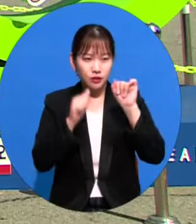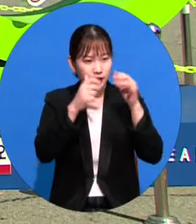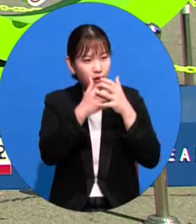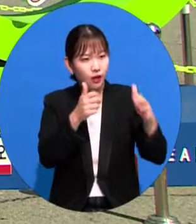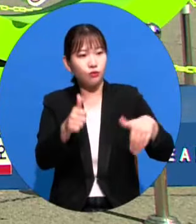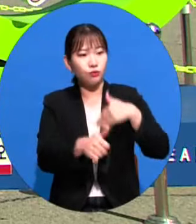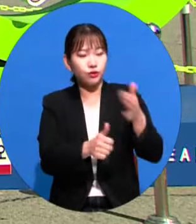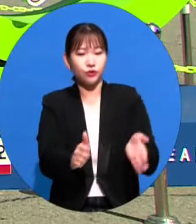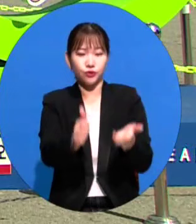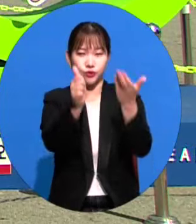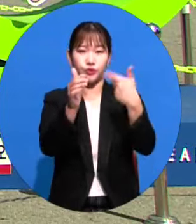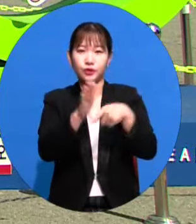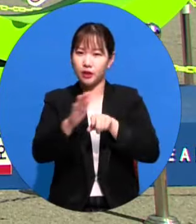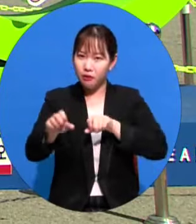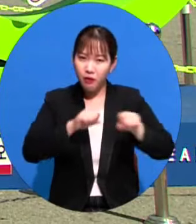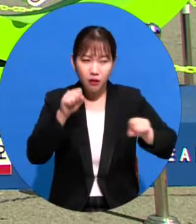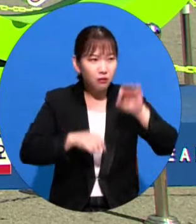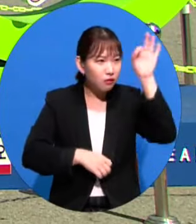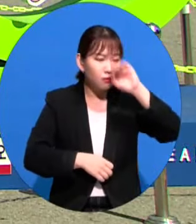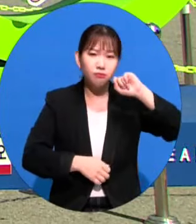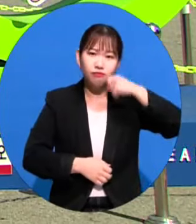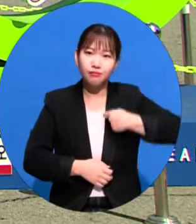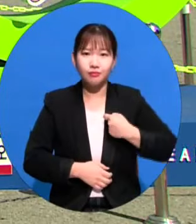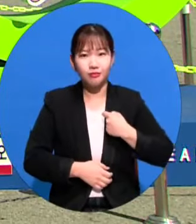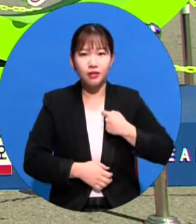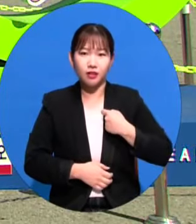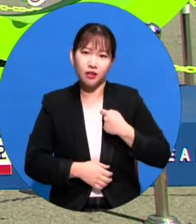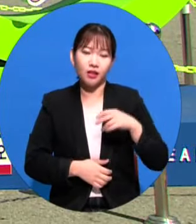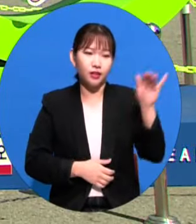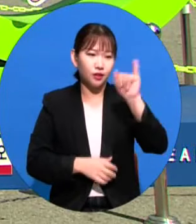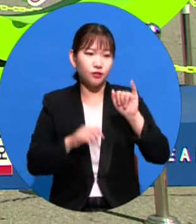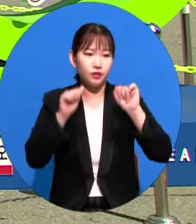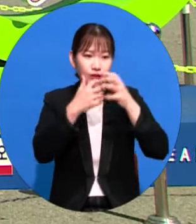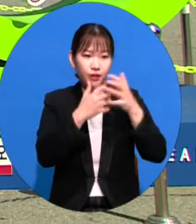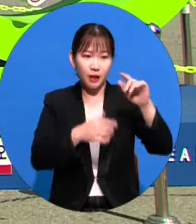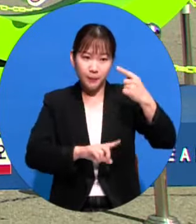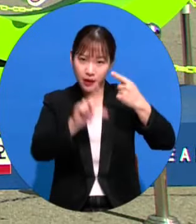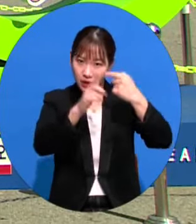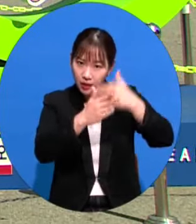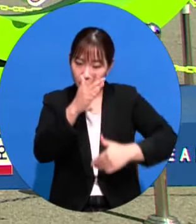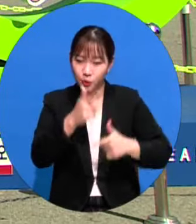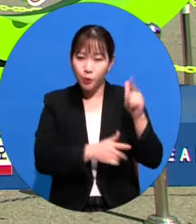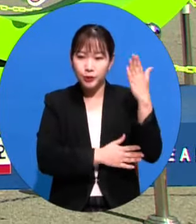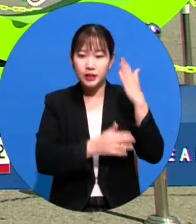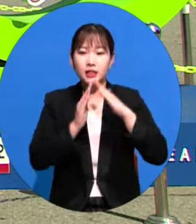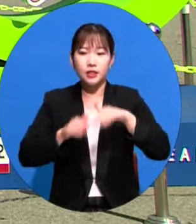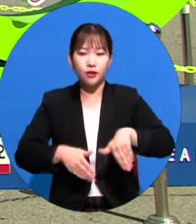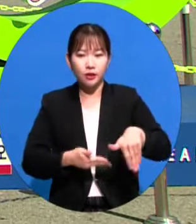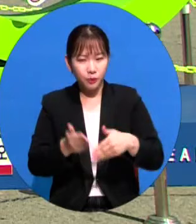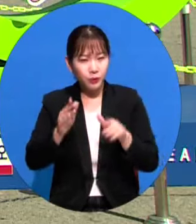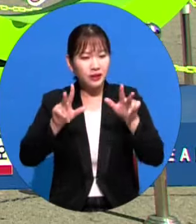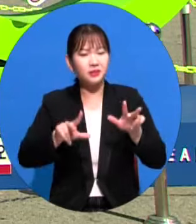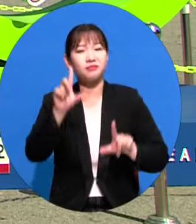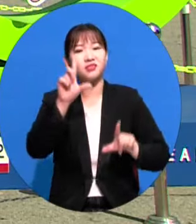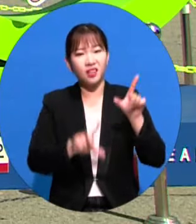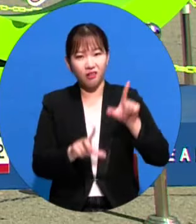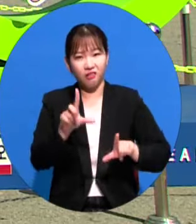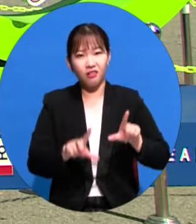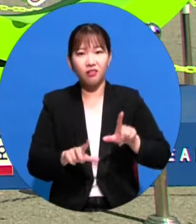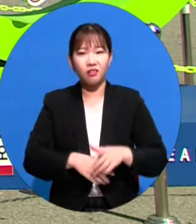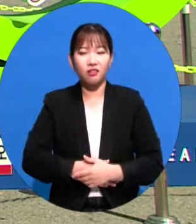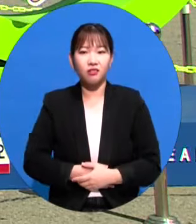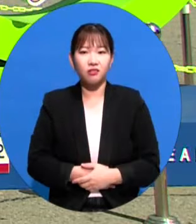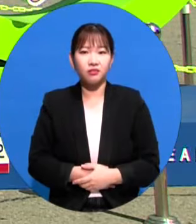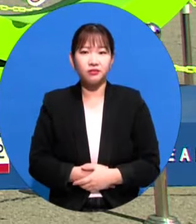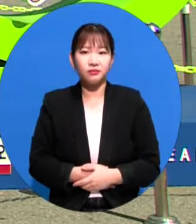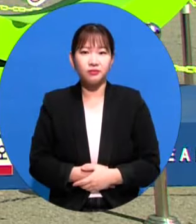붐을 일으키기 위한 움직임을 찾아보기 힘들다는 것이 전국체전 100일을 앞둔 목포시와 전라남도의 현 주소입니다. MBC